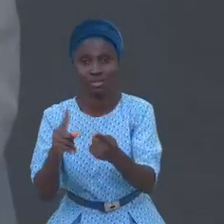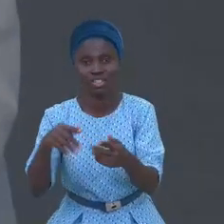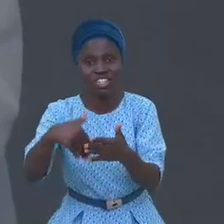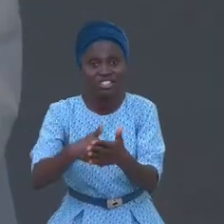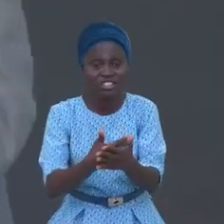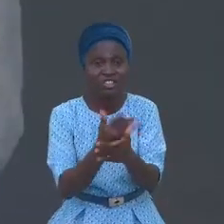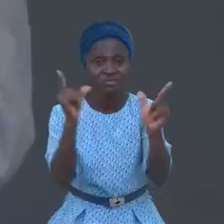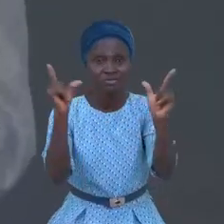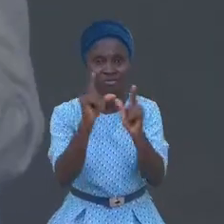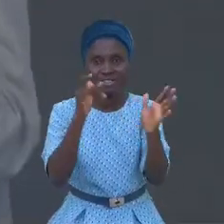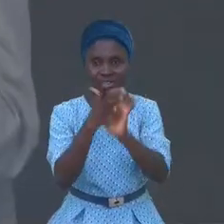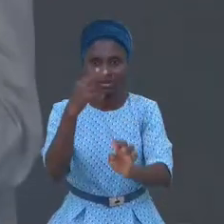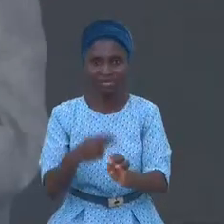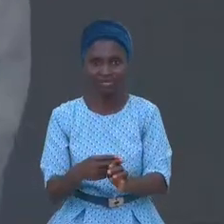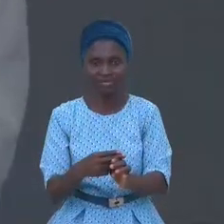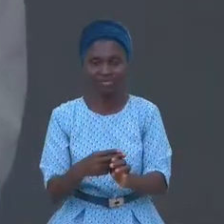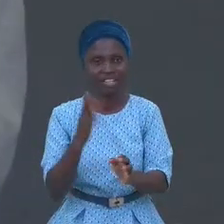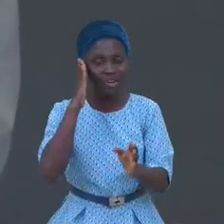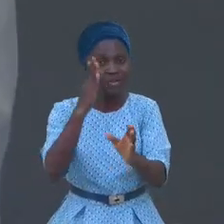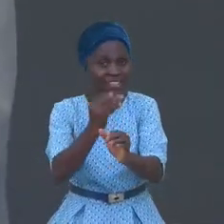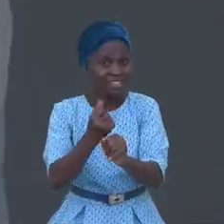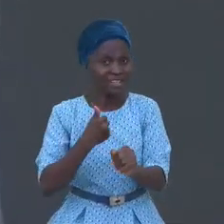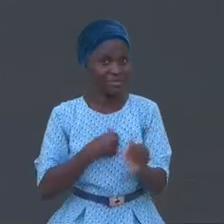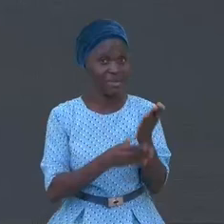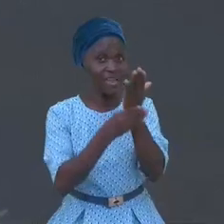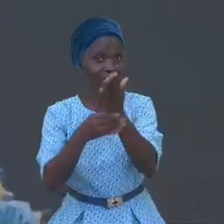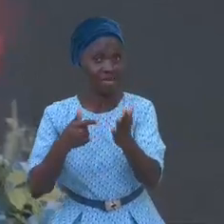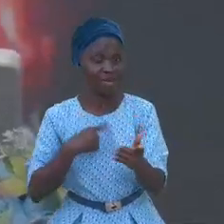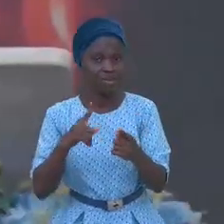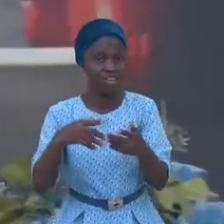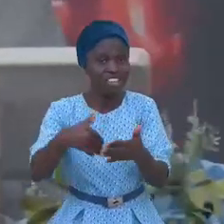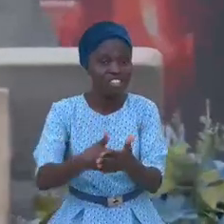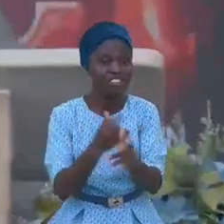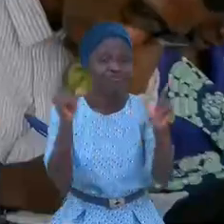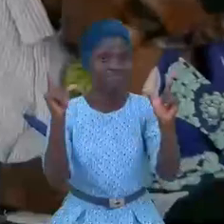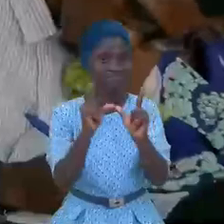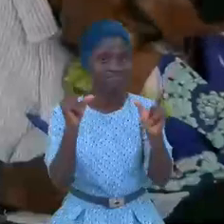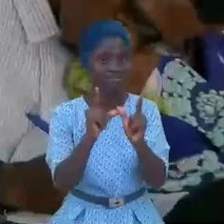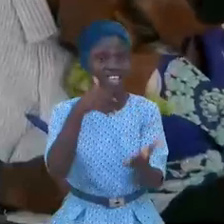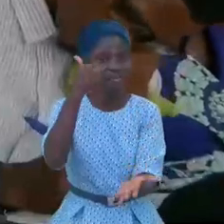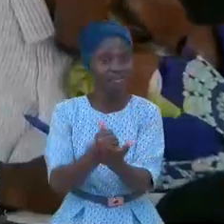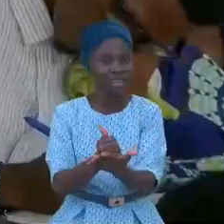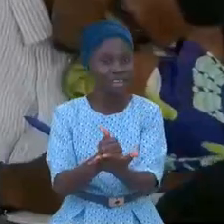nouvelle plateforme. Ça m'amènera à une nouvelle plateforme. Amen dans ta vie.